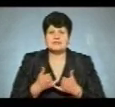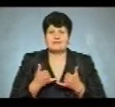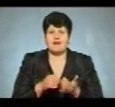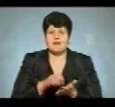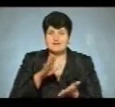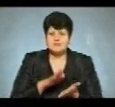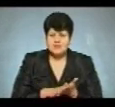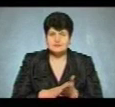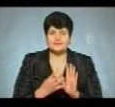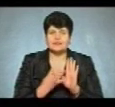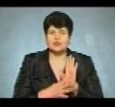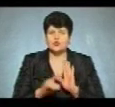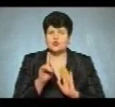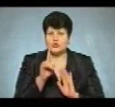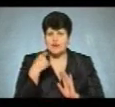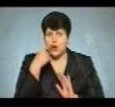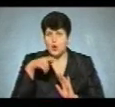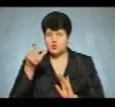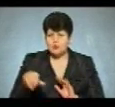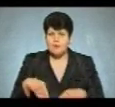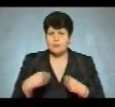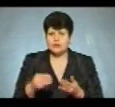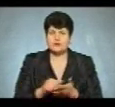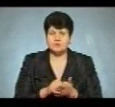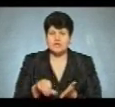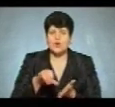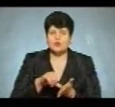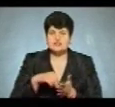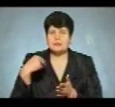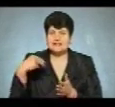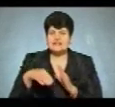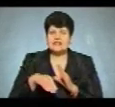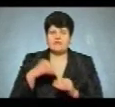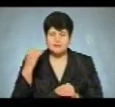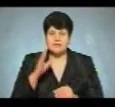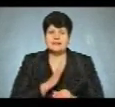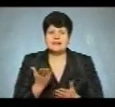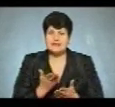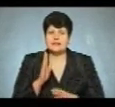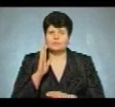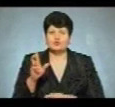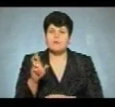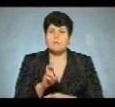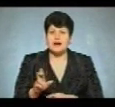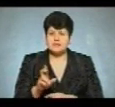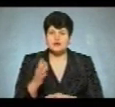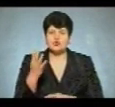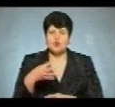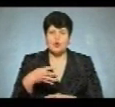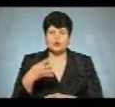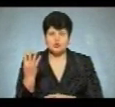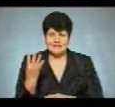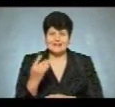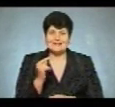реєстрації. 91 особа подала документи для участі у президентських виборах, які відбудуться у березні. 44 із